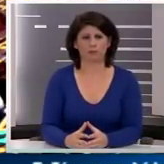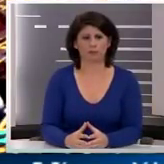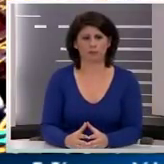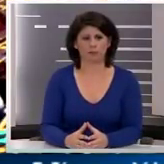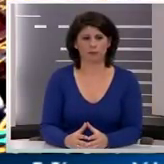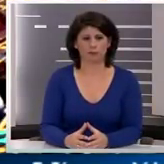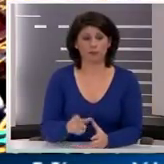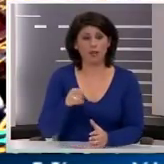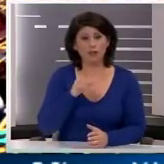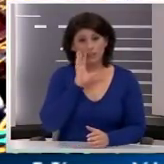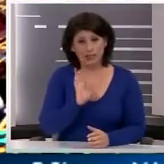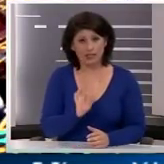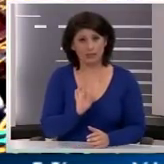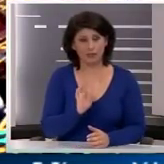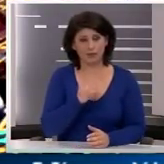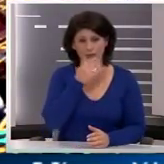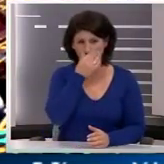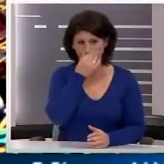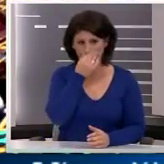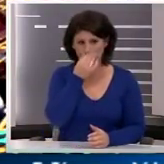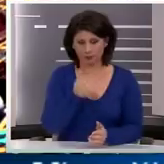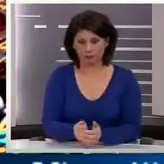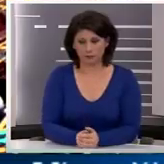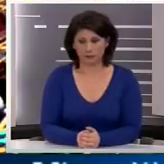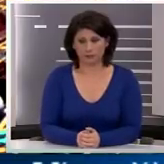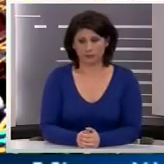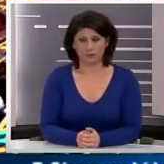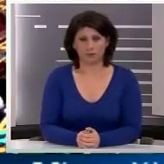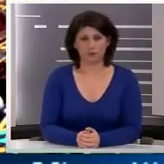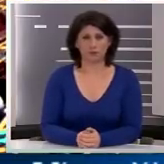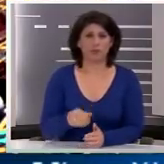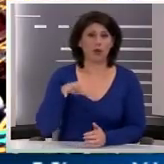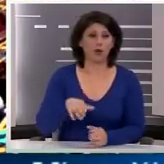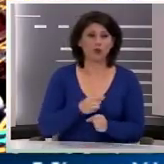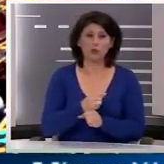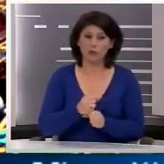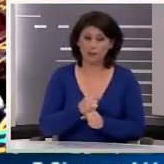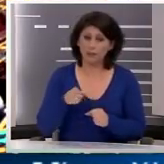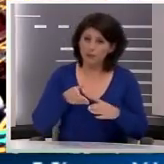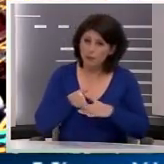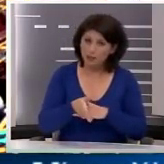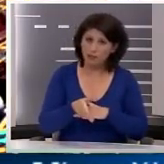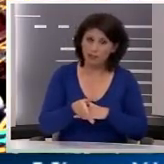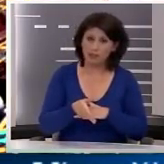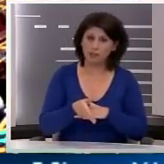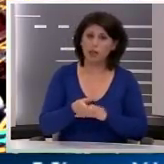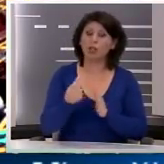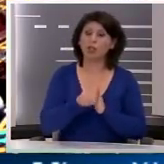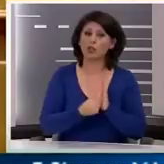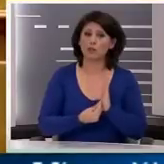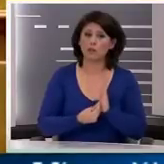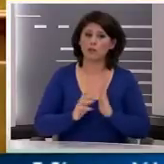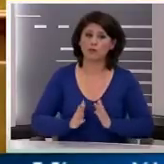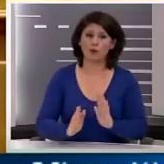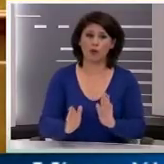Αυτή είναι λοιπόν η αλήθεια. Ο χώρος του φαρμάκου με αυτές τις παρεμβάσεις, στο βαθμό που